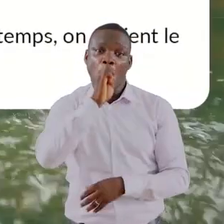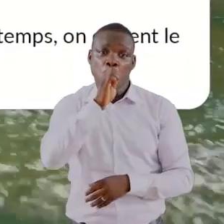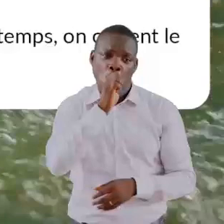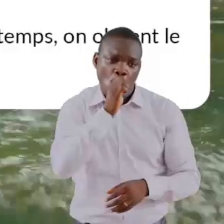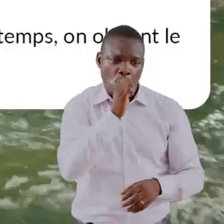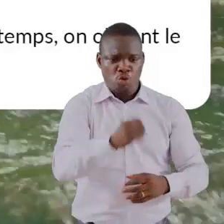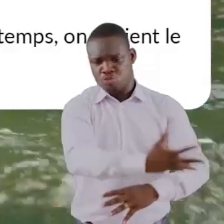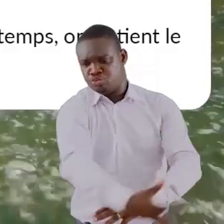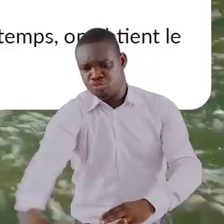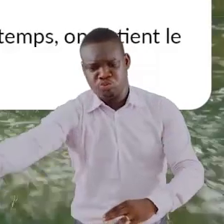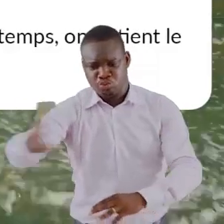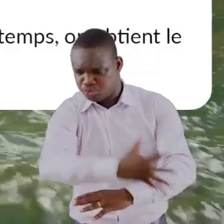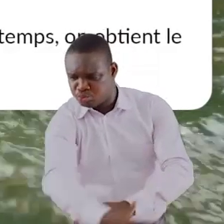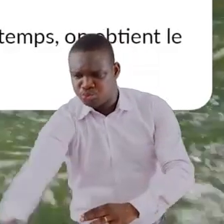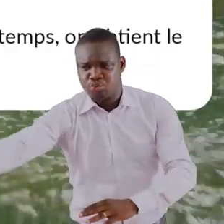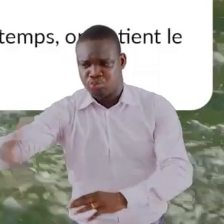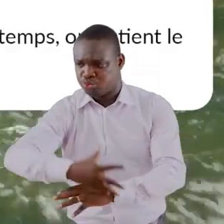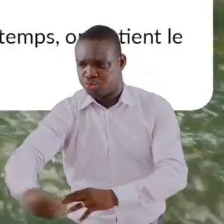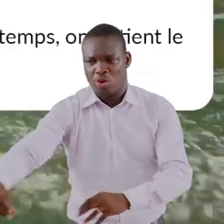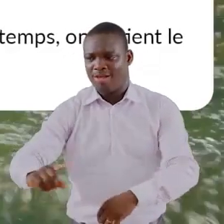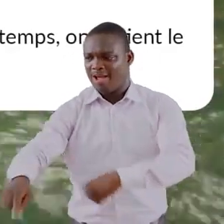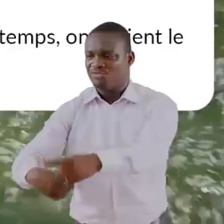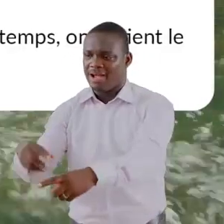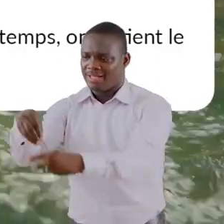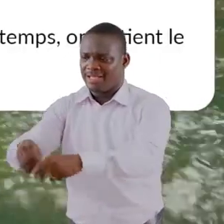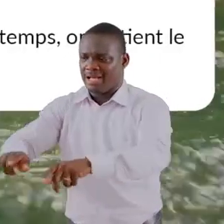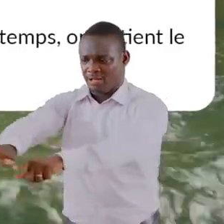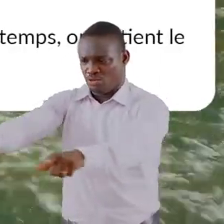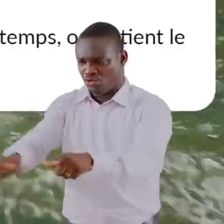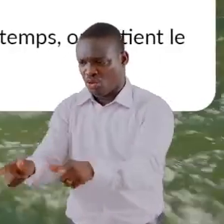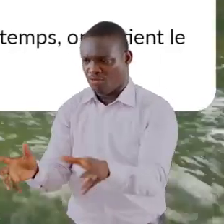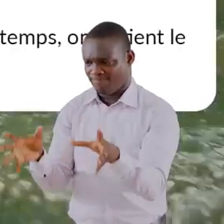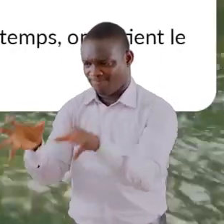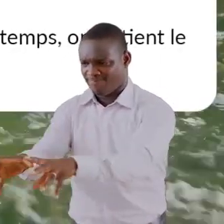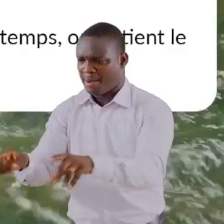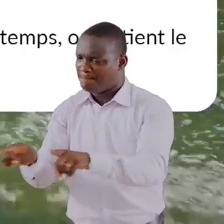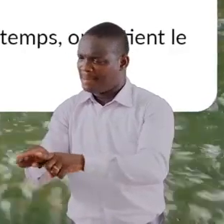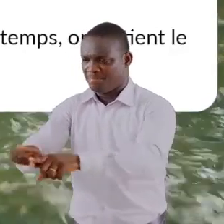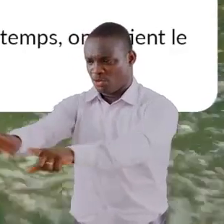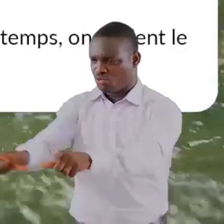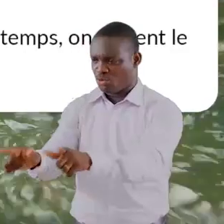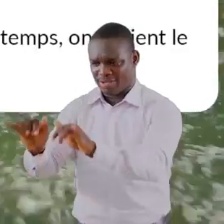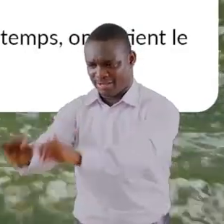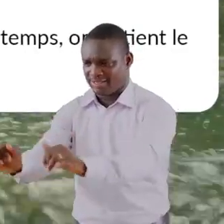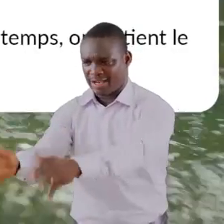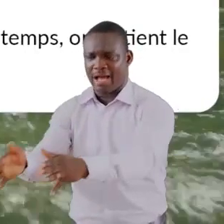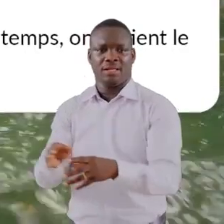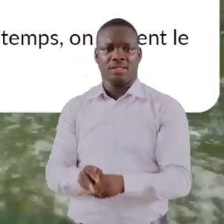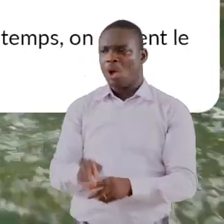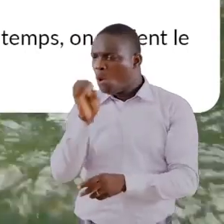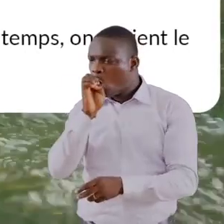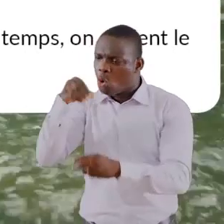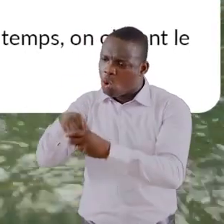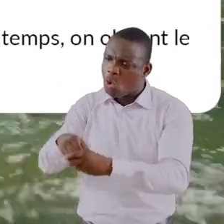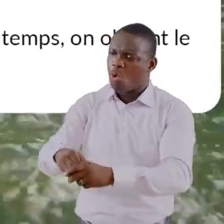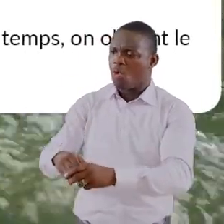de ruissellement et déposés dans les sédiments d'une rivière ou d'un